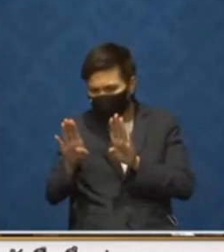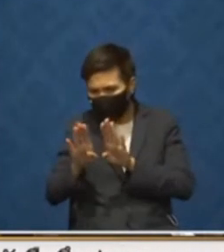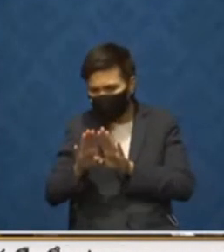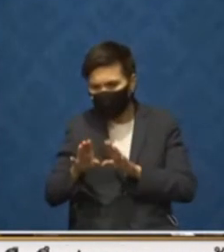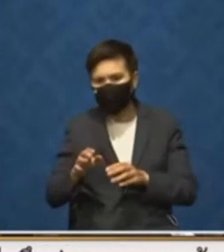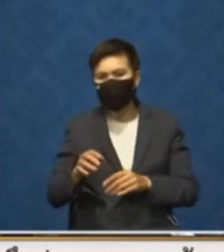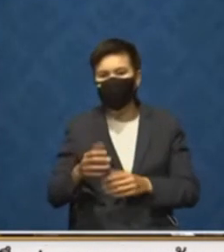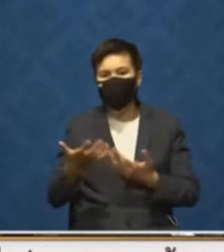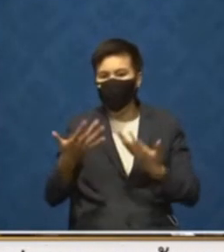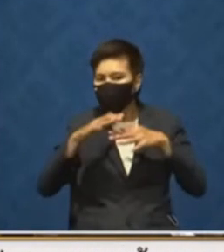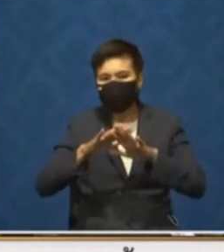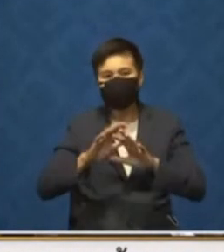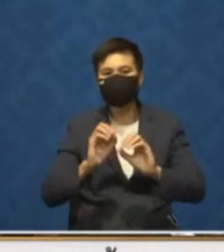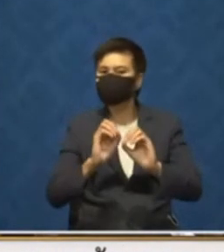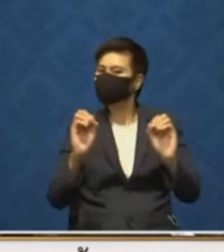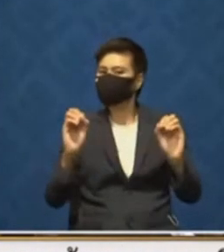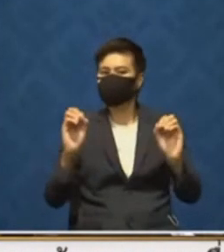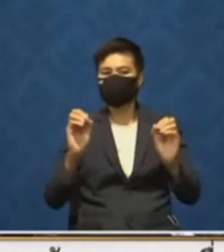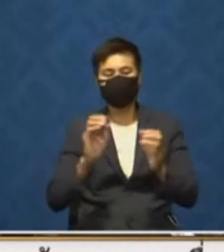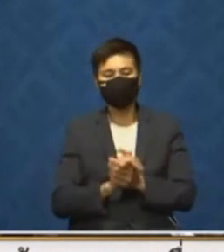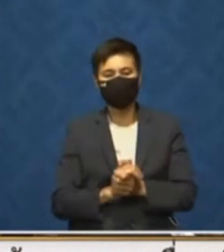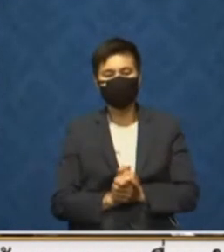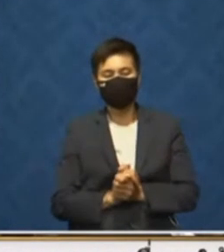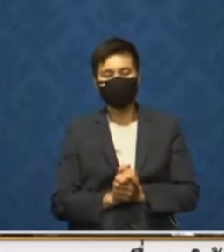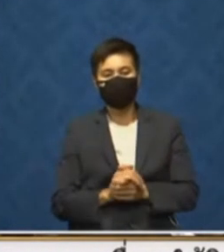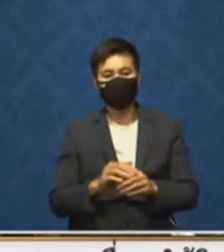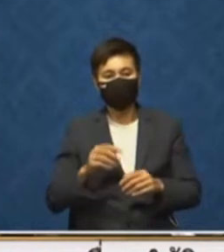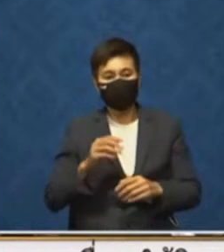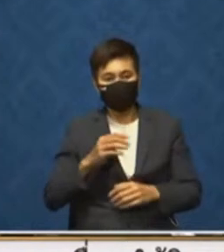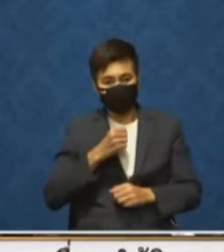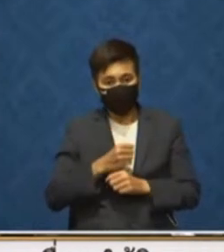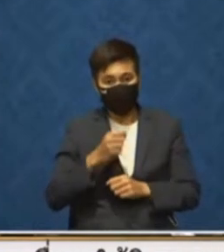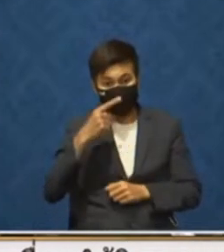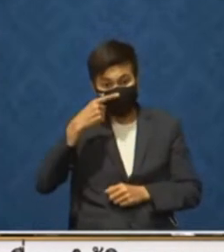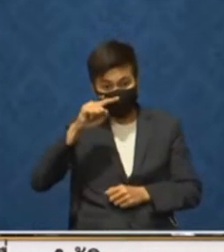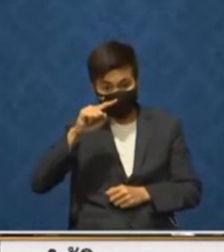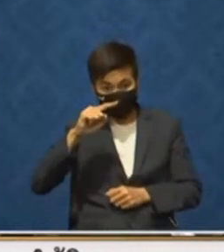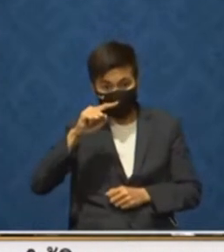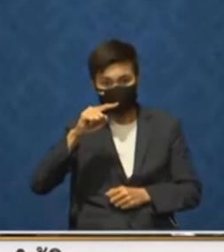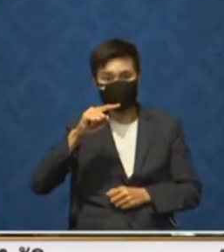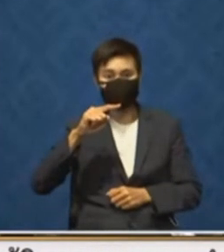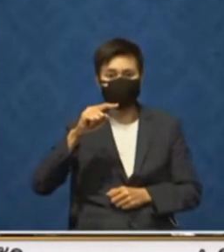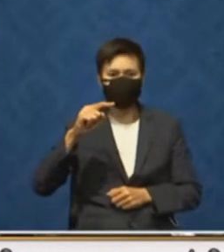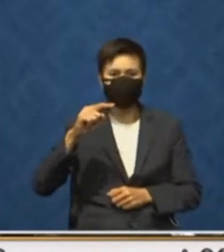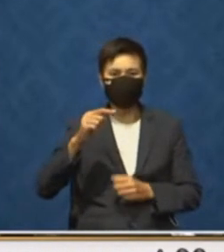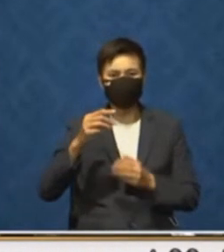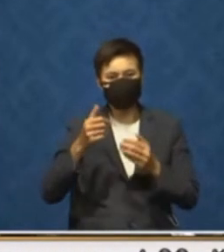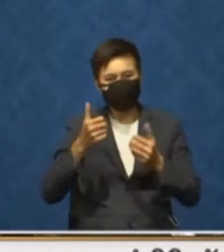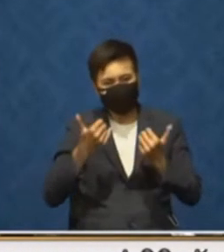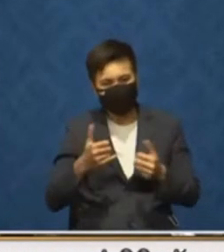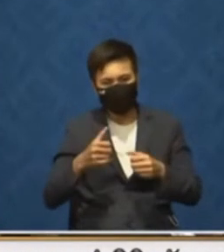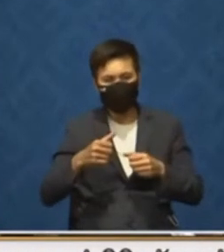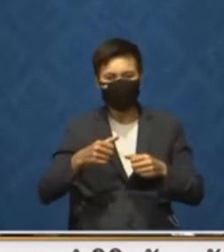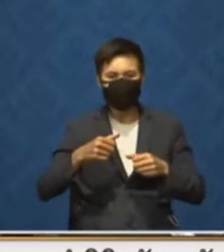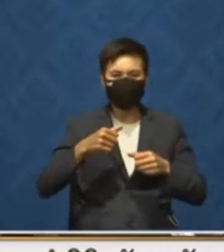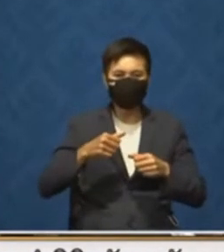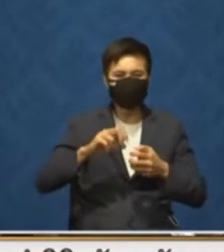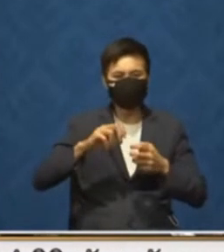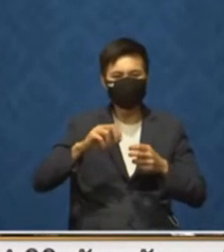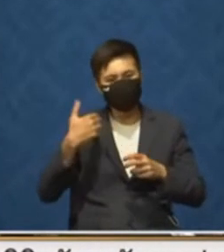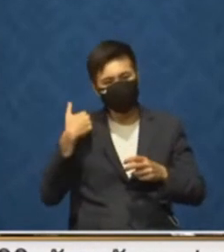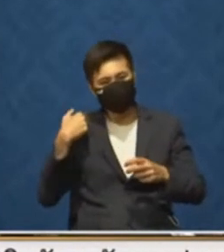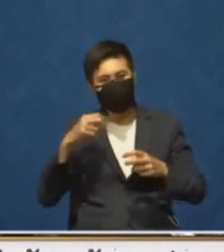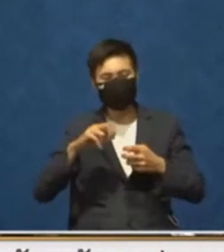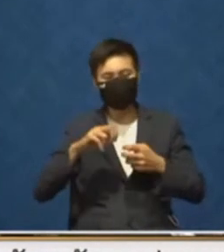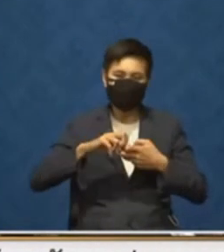ความร่วมมือกับฝ่ายความยึดลำต่อยให้ประเทศของเราเนี่ยต้องจมอยู่ในความมืดมิดไม่สามารถแม้แต่กระทั่ง